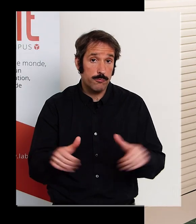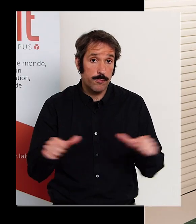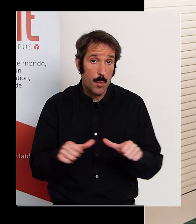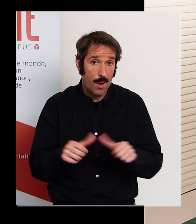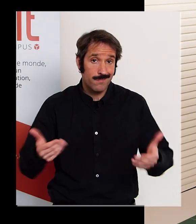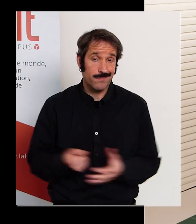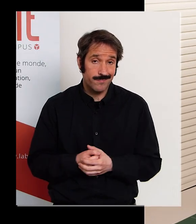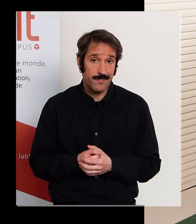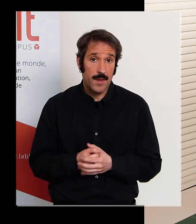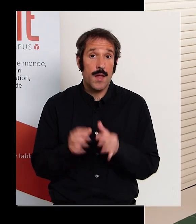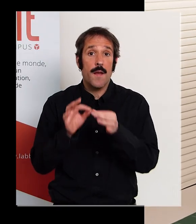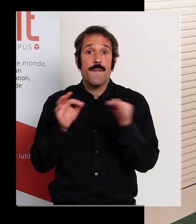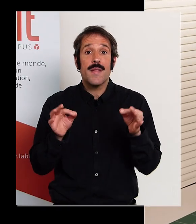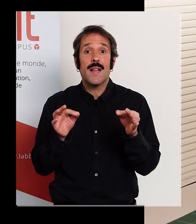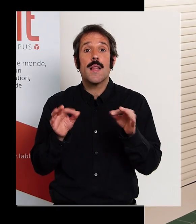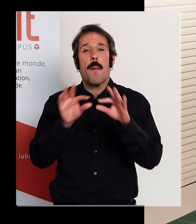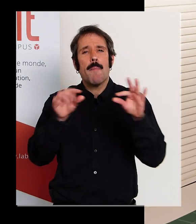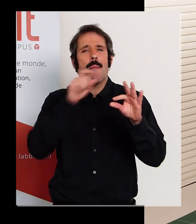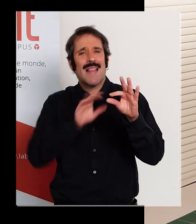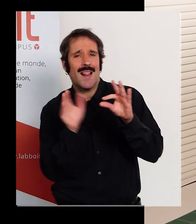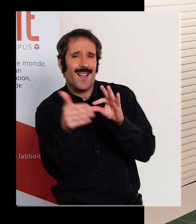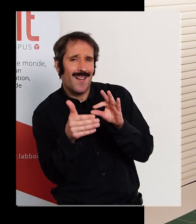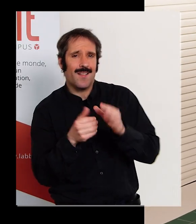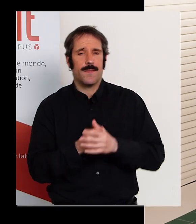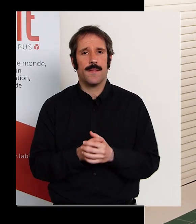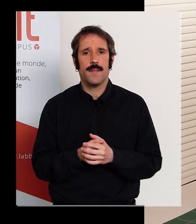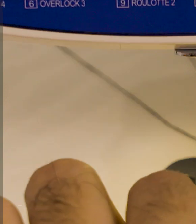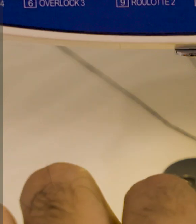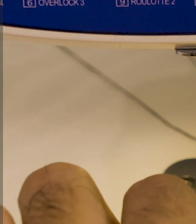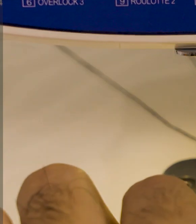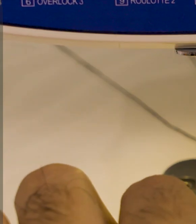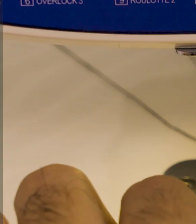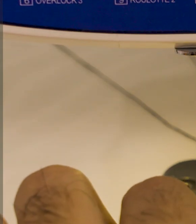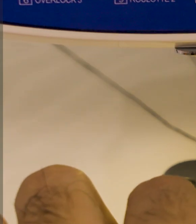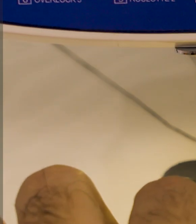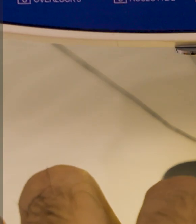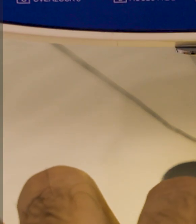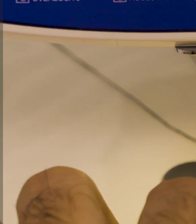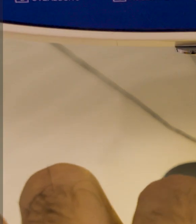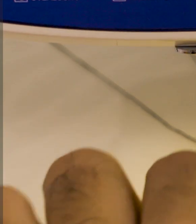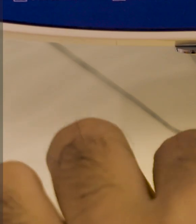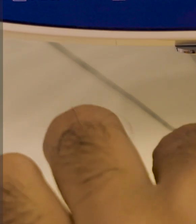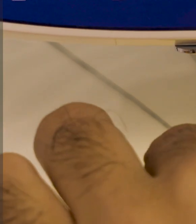Pour continuer, il suffit de mettre le fil derrière la barre de métal.